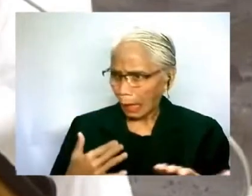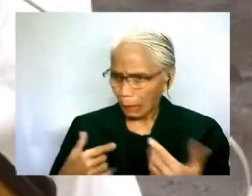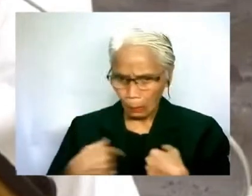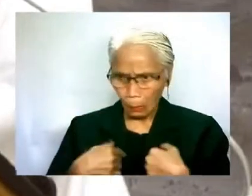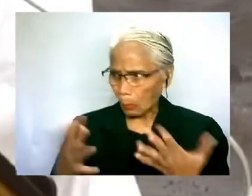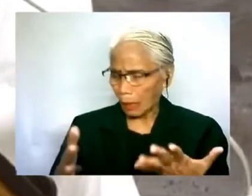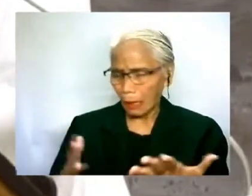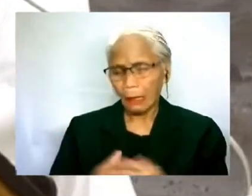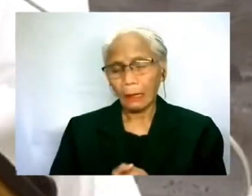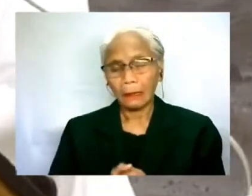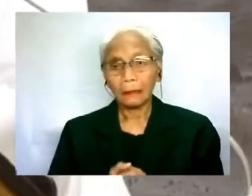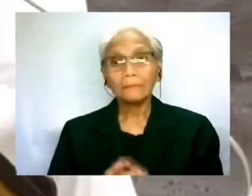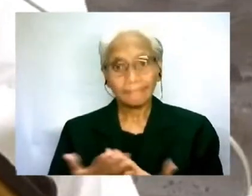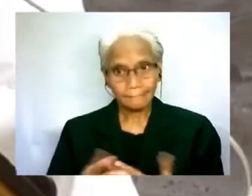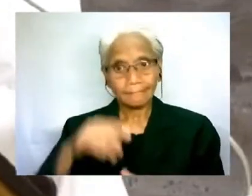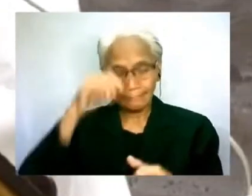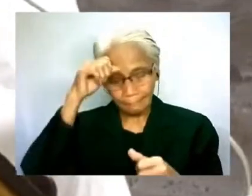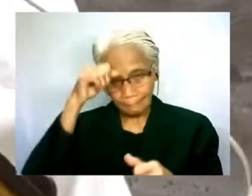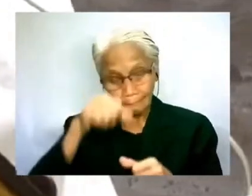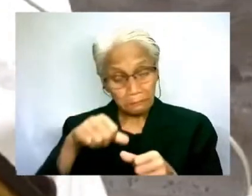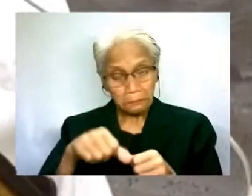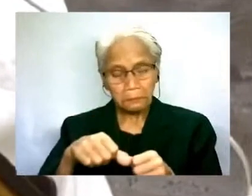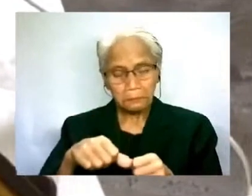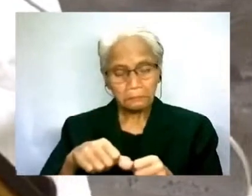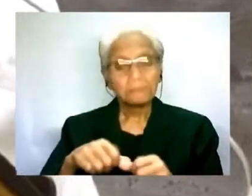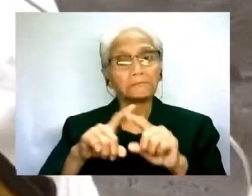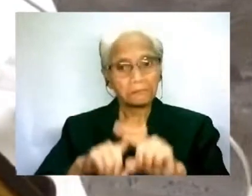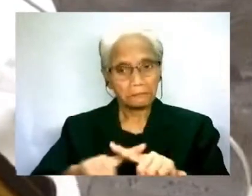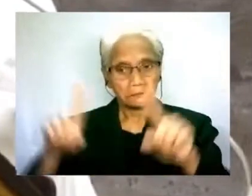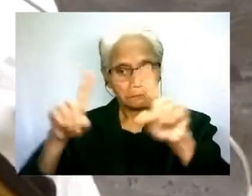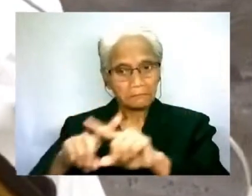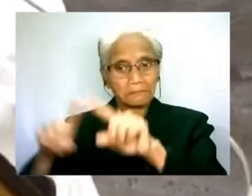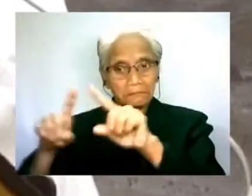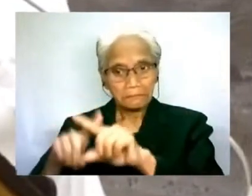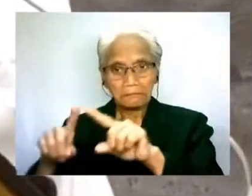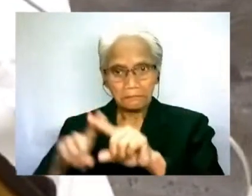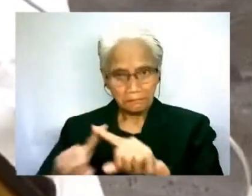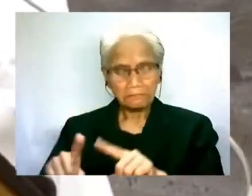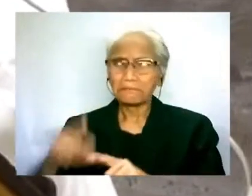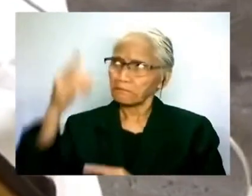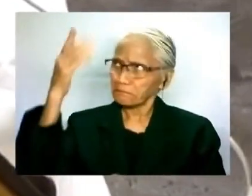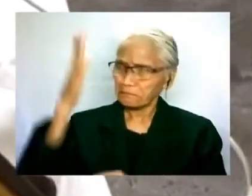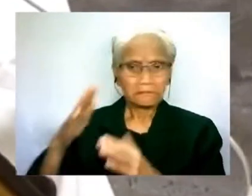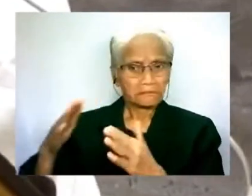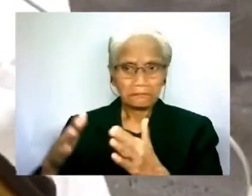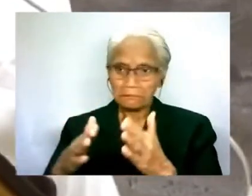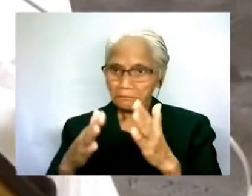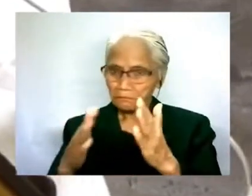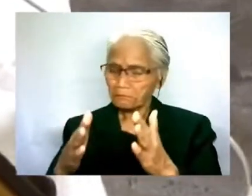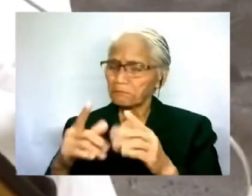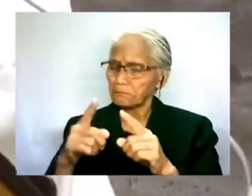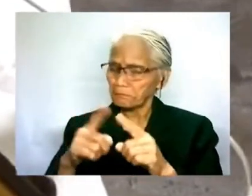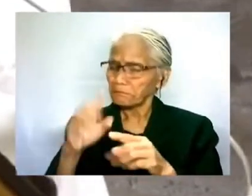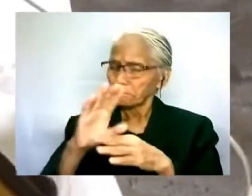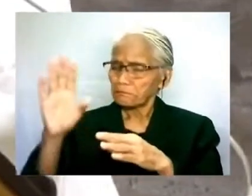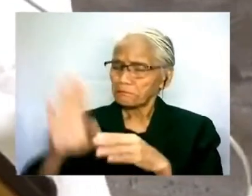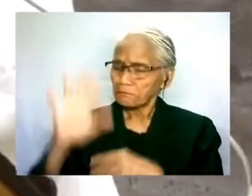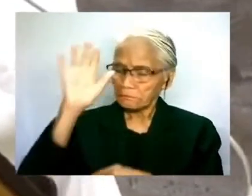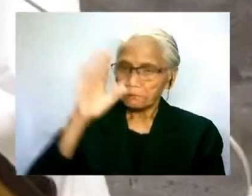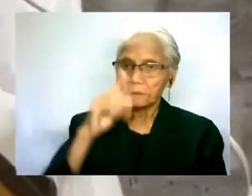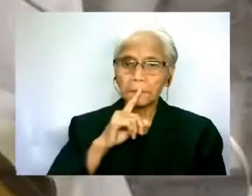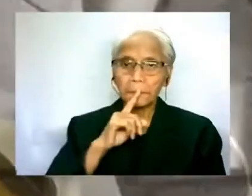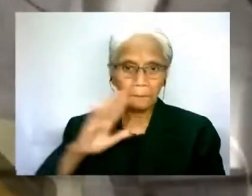kapatid, iba-iba ang paraan ng Diyos ng pagtutupad ng kanyang pangako sa